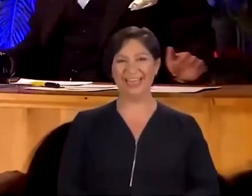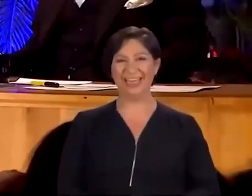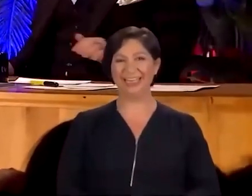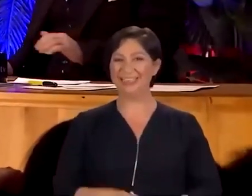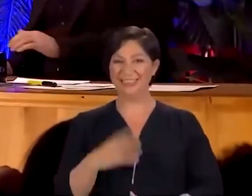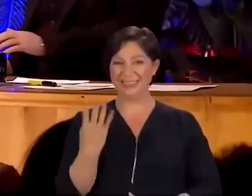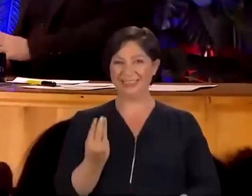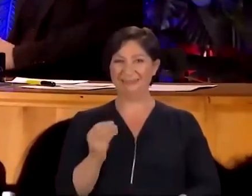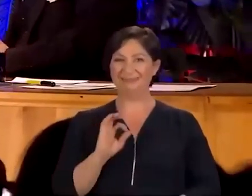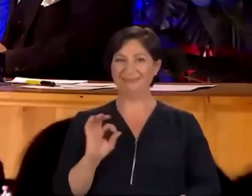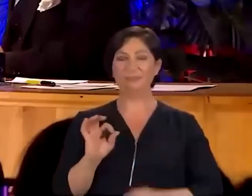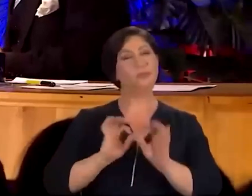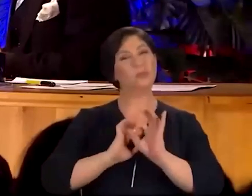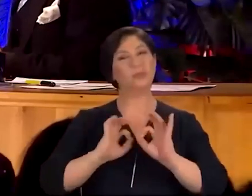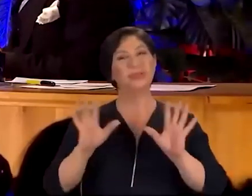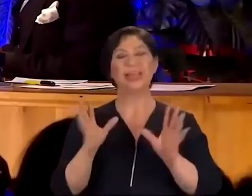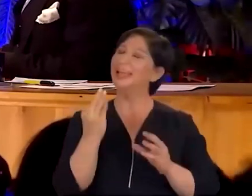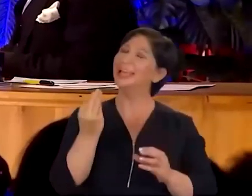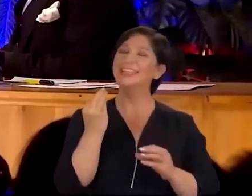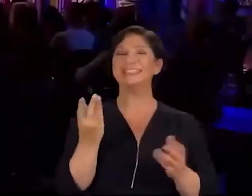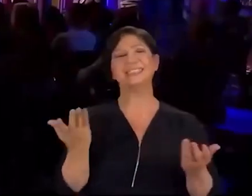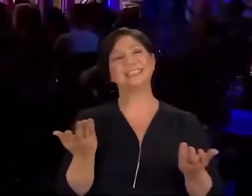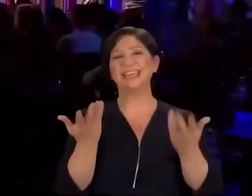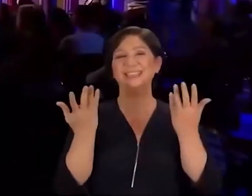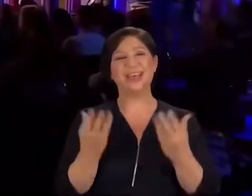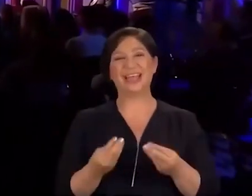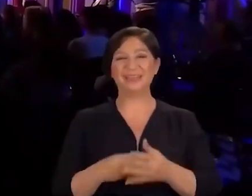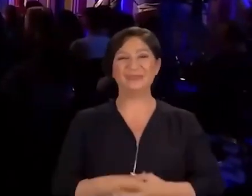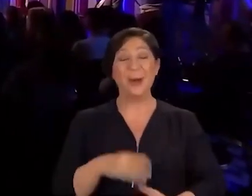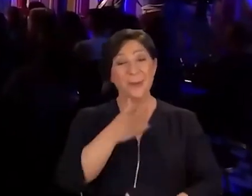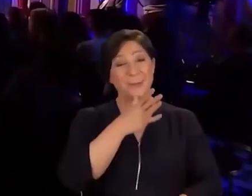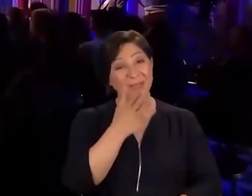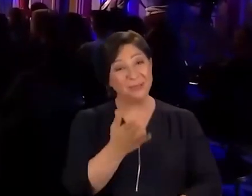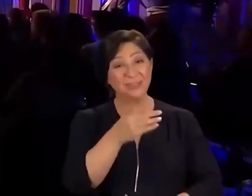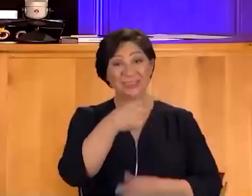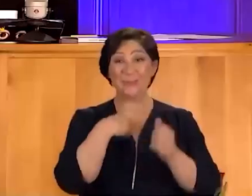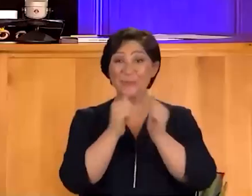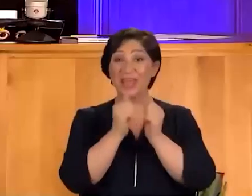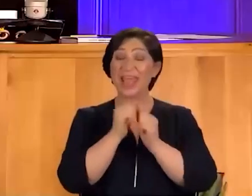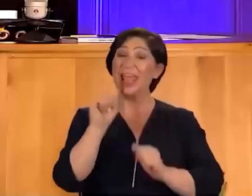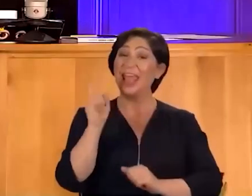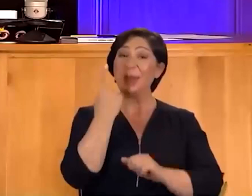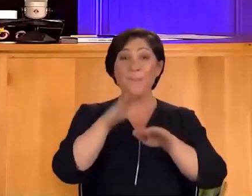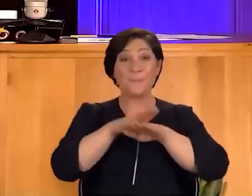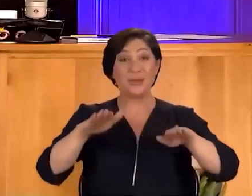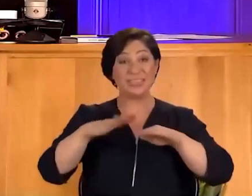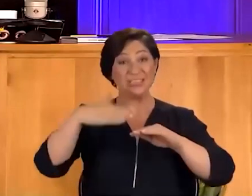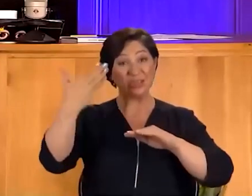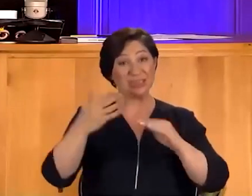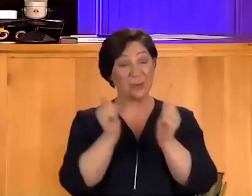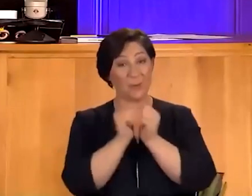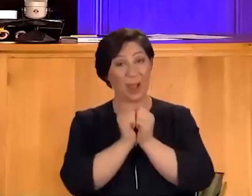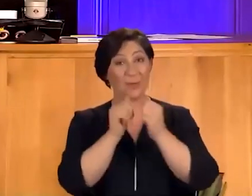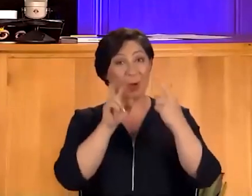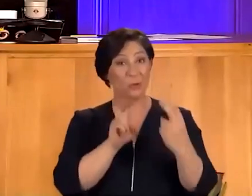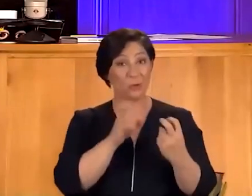canım. Nasıl? Ay. Mükemmelsin. İyiyiz işte biz mükemmelsin. De nasıl olalım. Ama biliyorsun seninle beraber ilk defa masa dışı bir ortamda bir